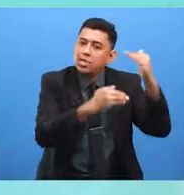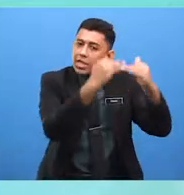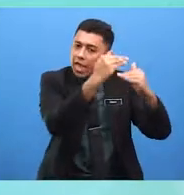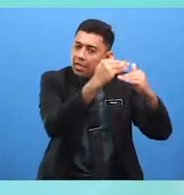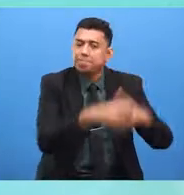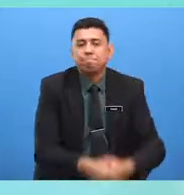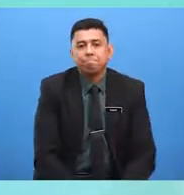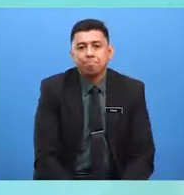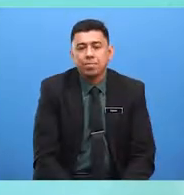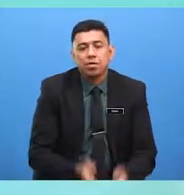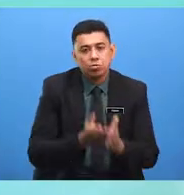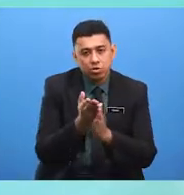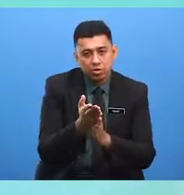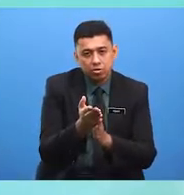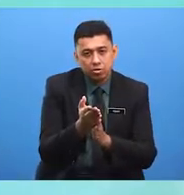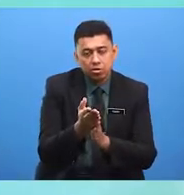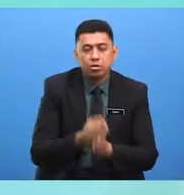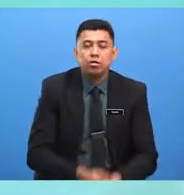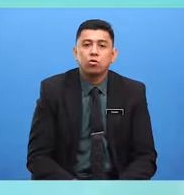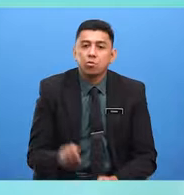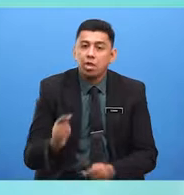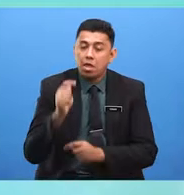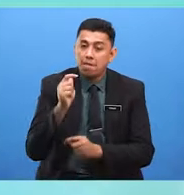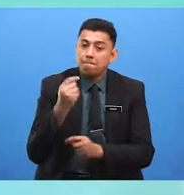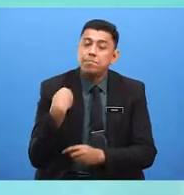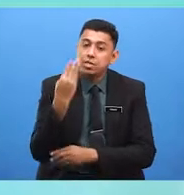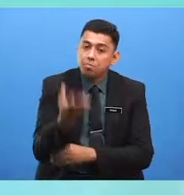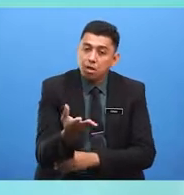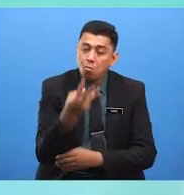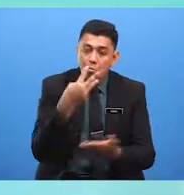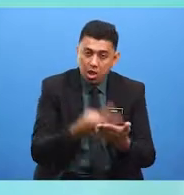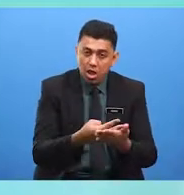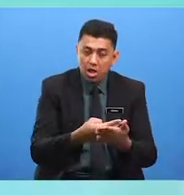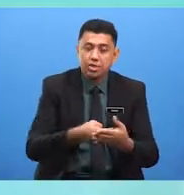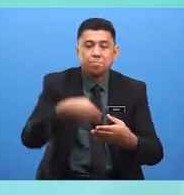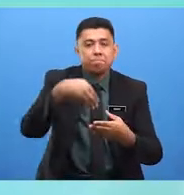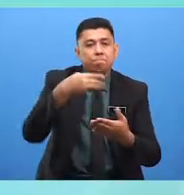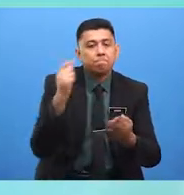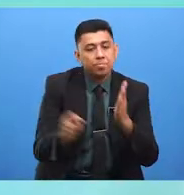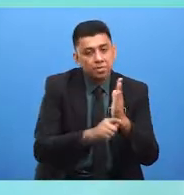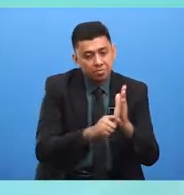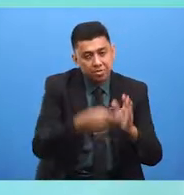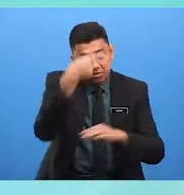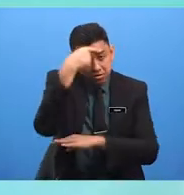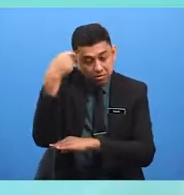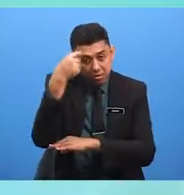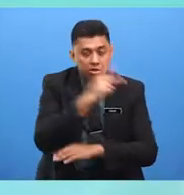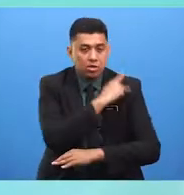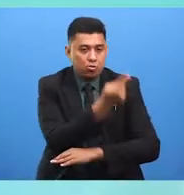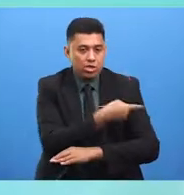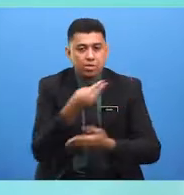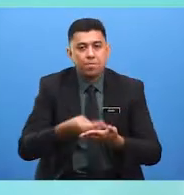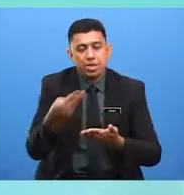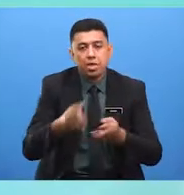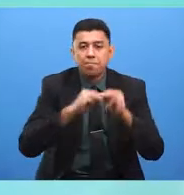Hai seterusnya penawaran uang dalam ekonomi akan bertambah ini menyebabkan kuasa beli